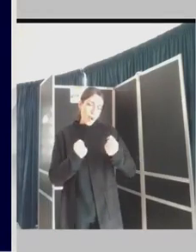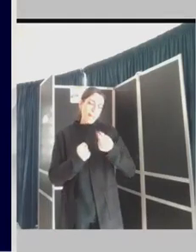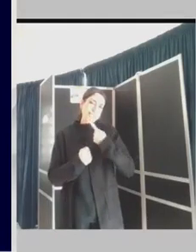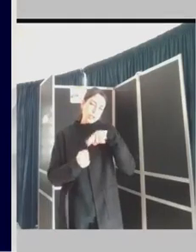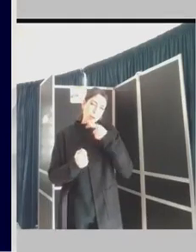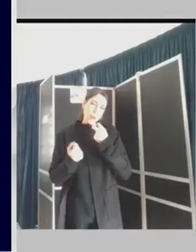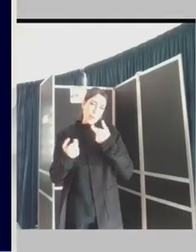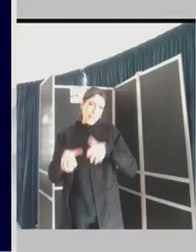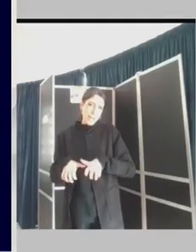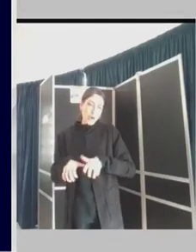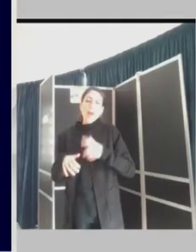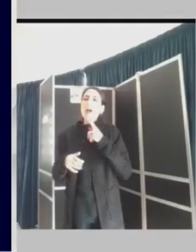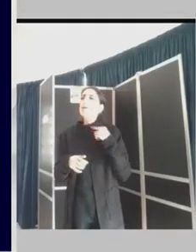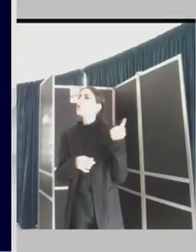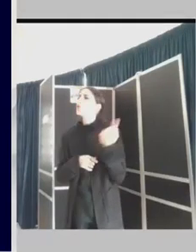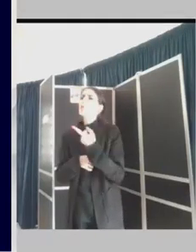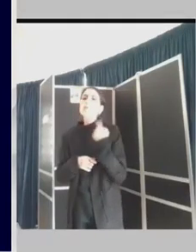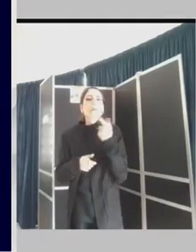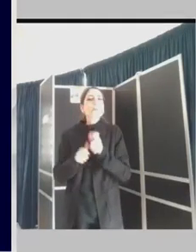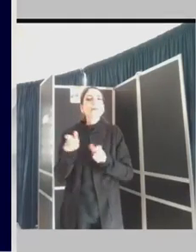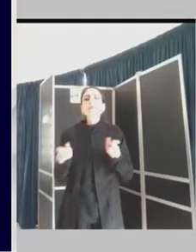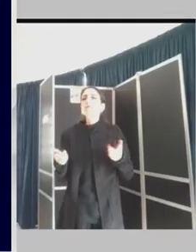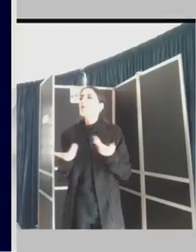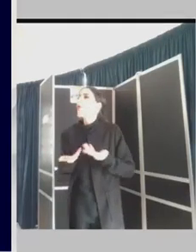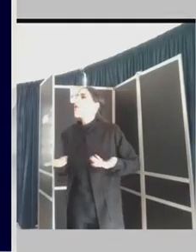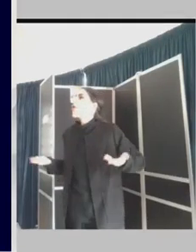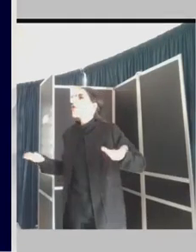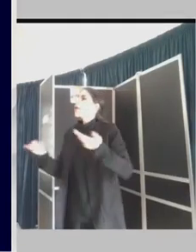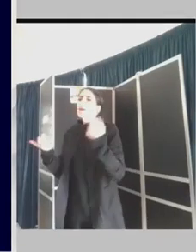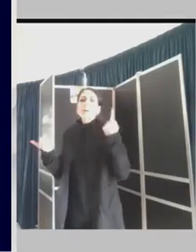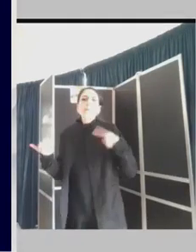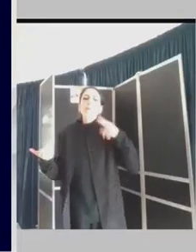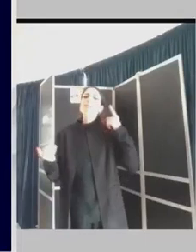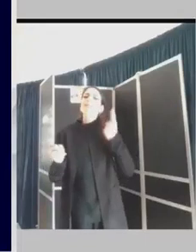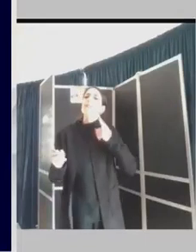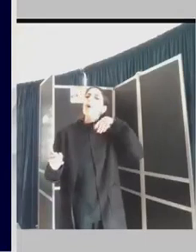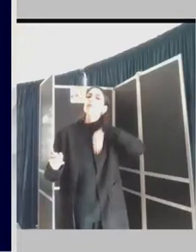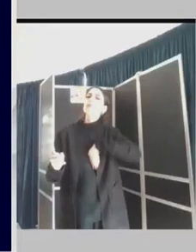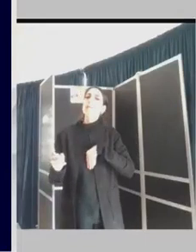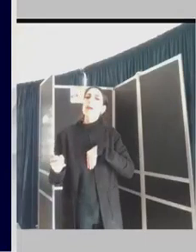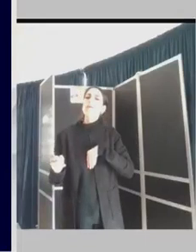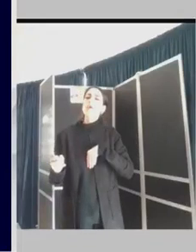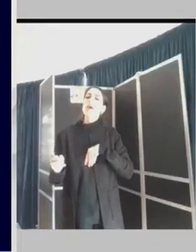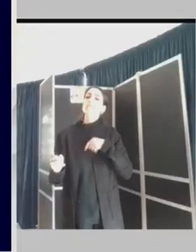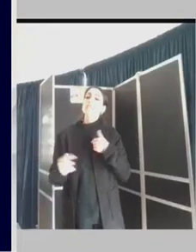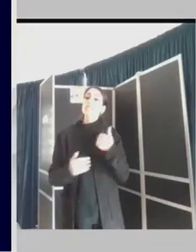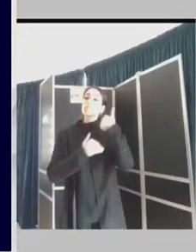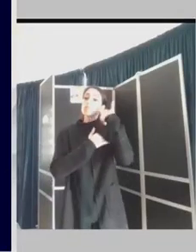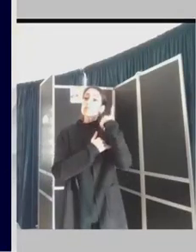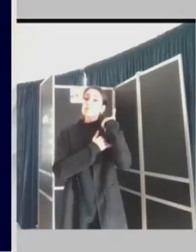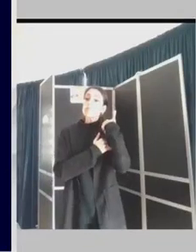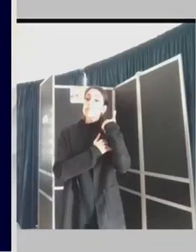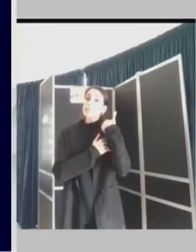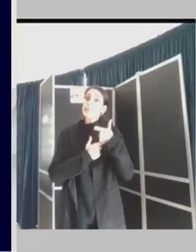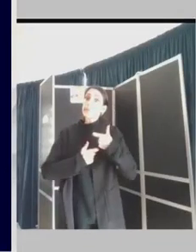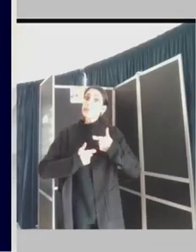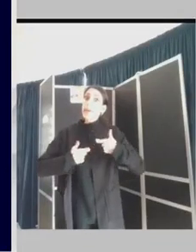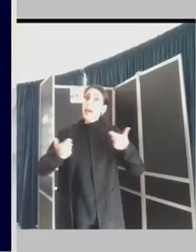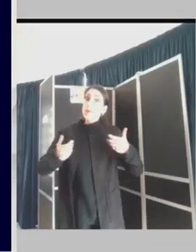se stessa, sui propri figli e sugli altri. Io non so quanti di voi abbiano fatto formare i figli, per esempio, alla cultura del primo